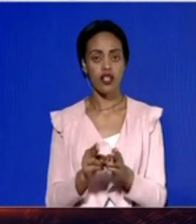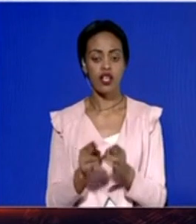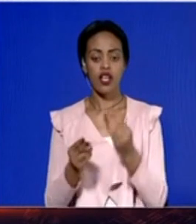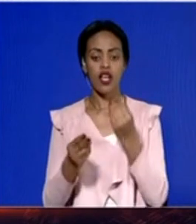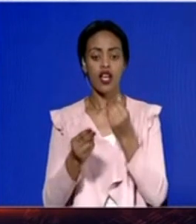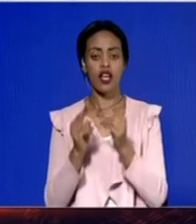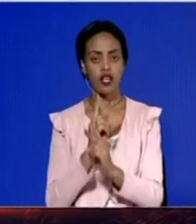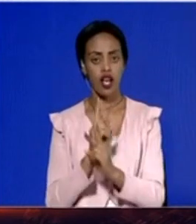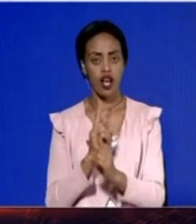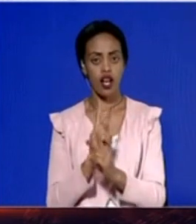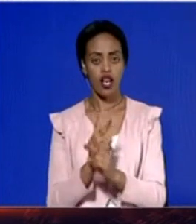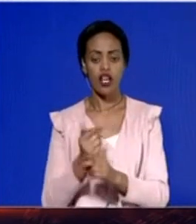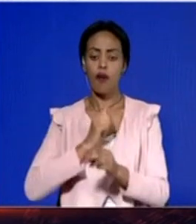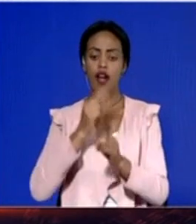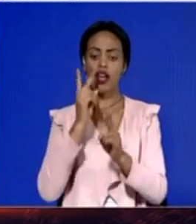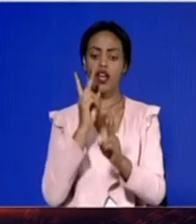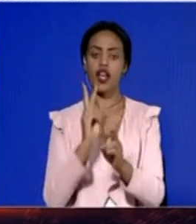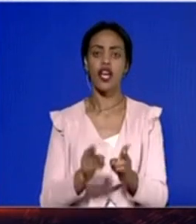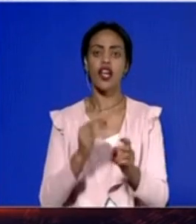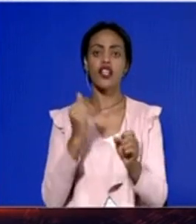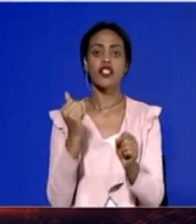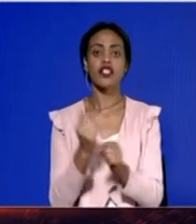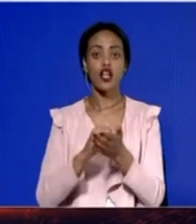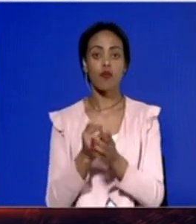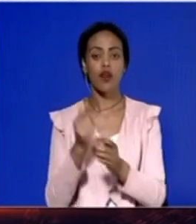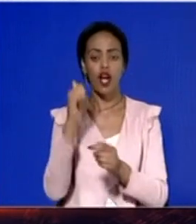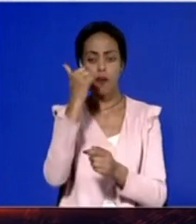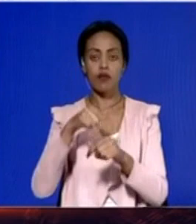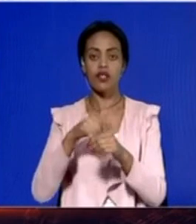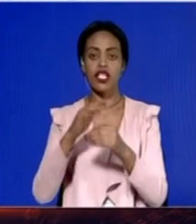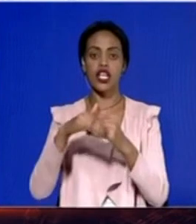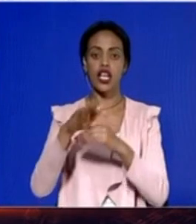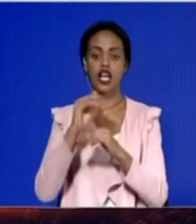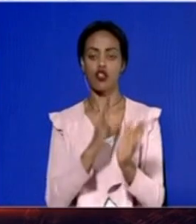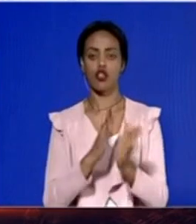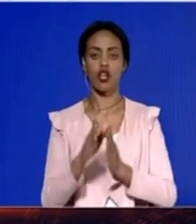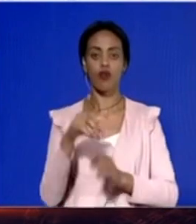እናዓቀብና ናይ ባዕልና ታሪክ ክንሰርሕ ከዓ ካብ ማንም ግዜ ንላዕሊ ክንዳሎ ይግባእ።